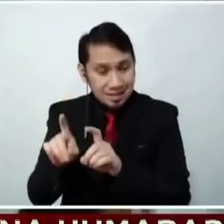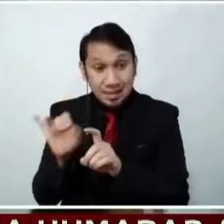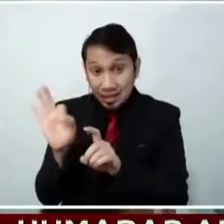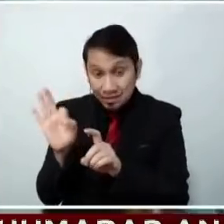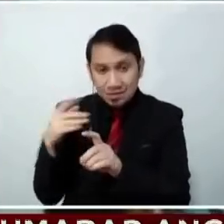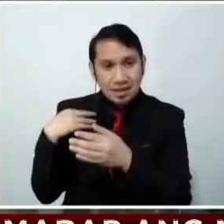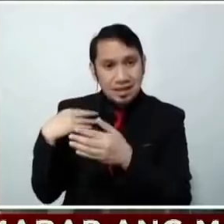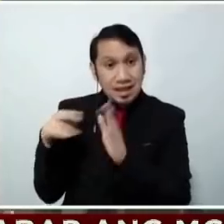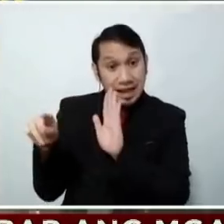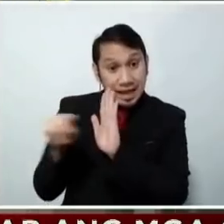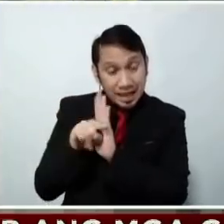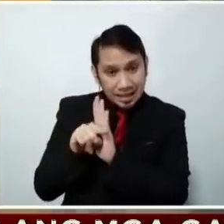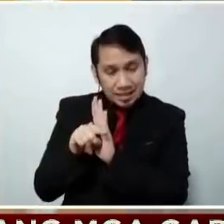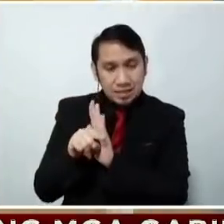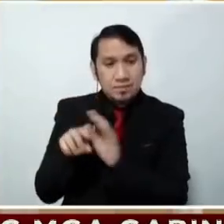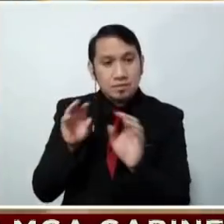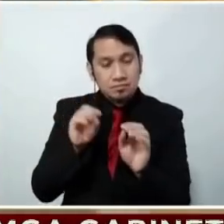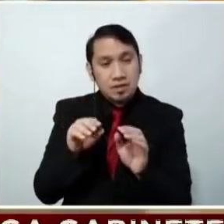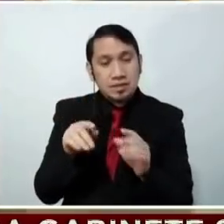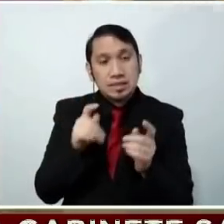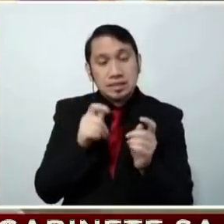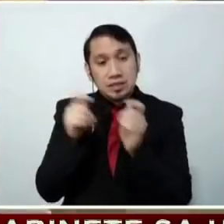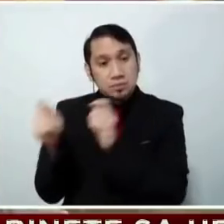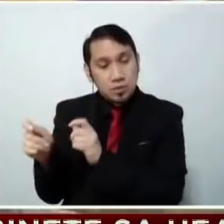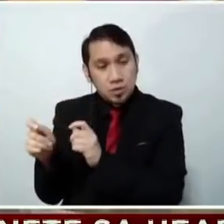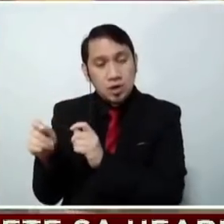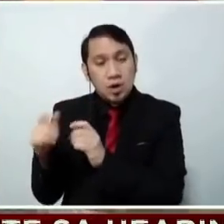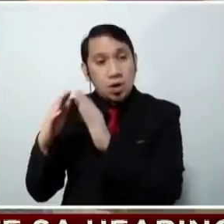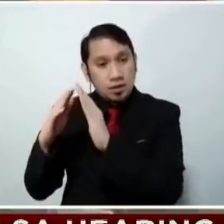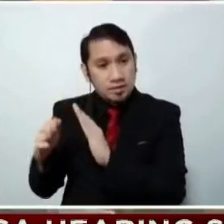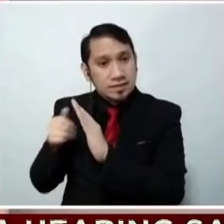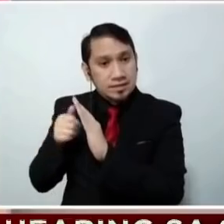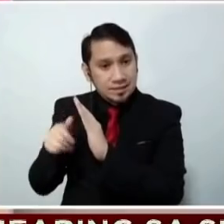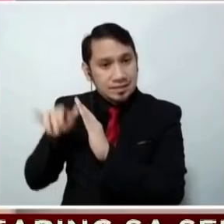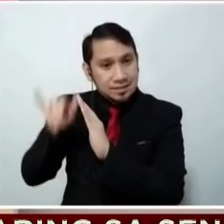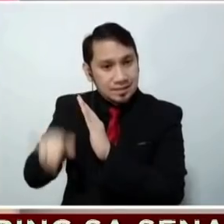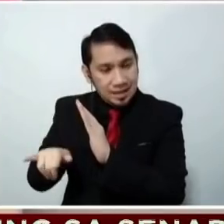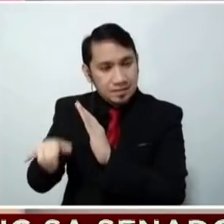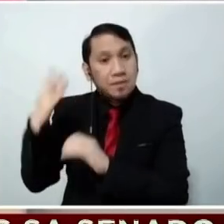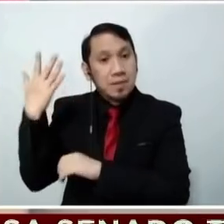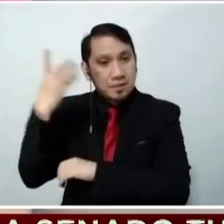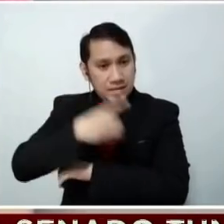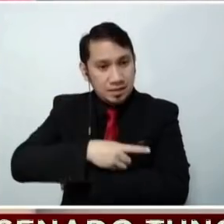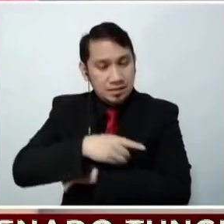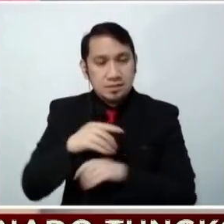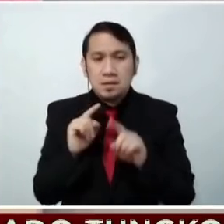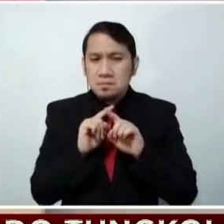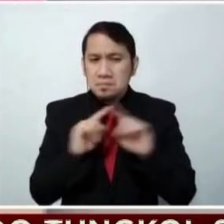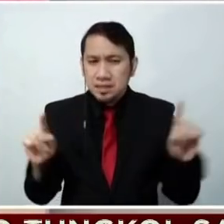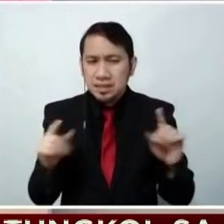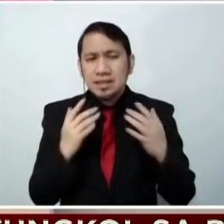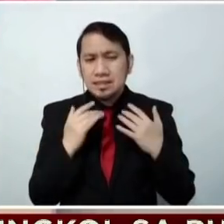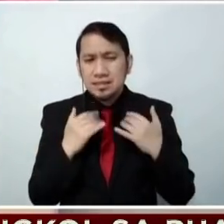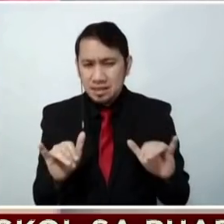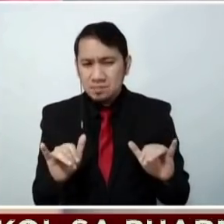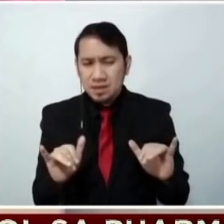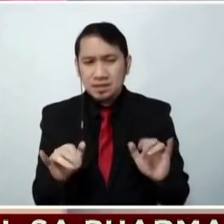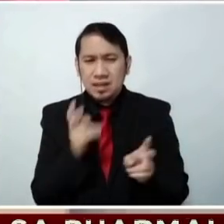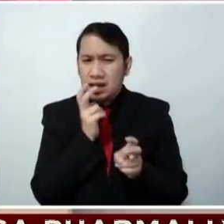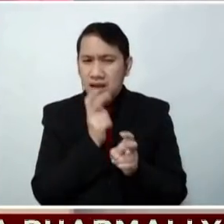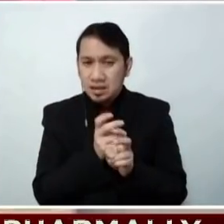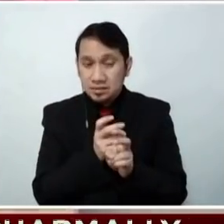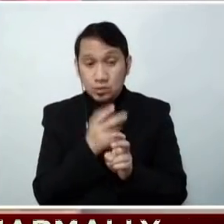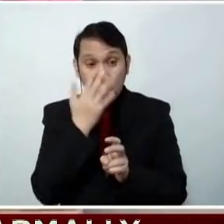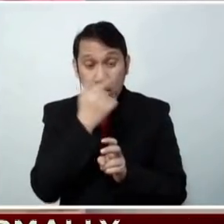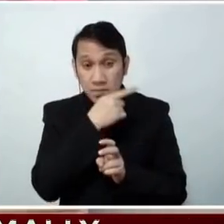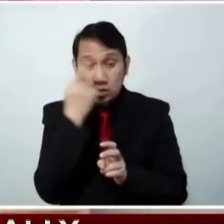resulta, home quarantine ng 5 dagdag na araw. Pero sabi ni Rick, ganun pa rin ang hirap dahil pagbalik niya